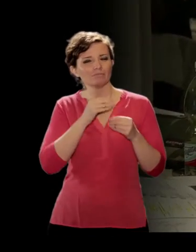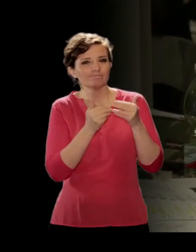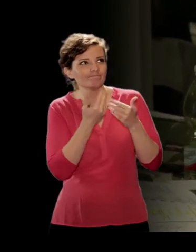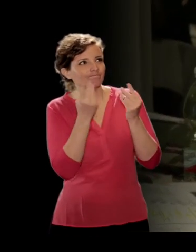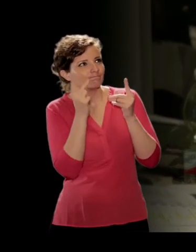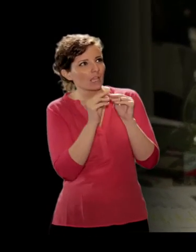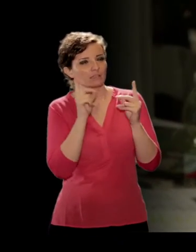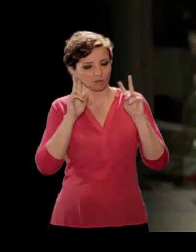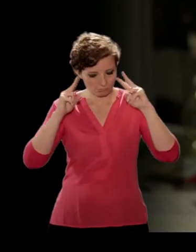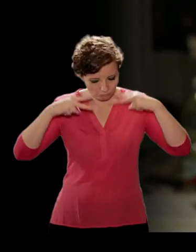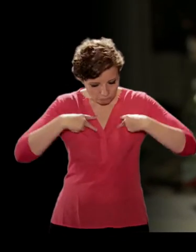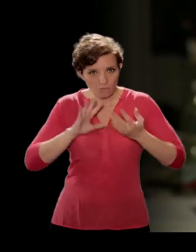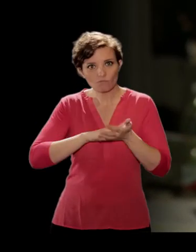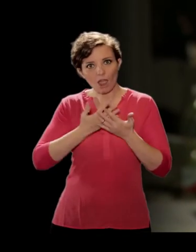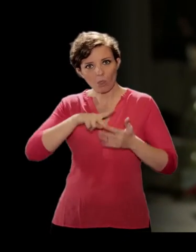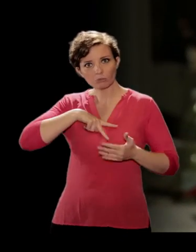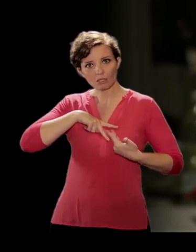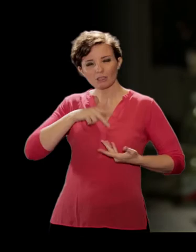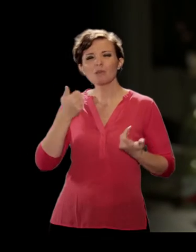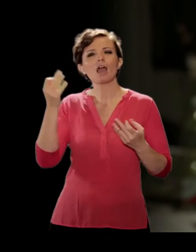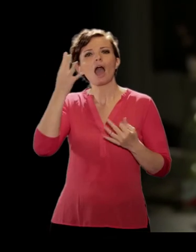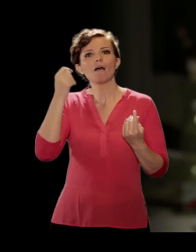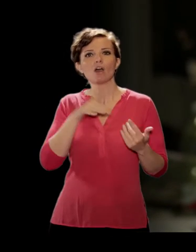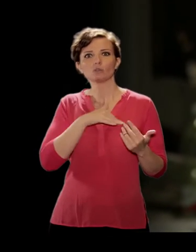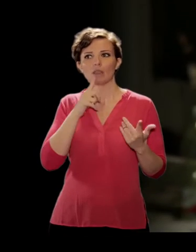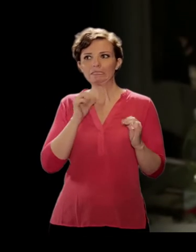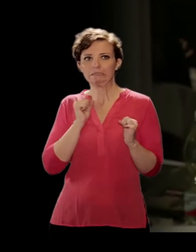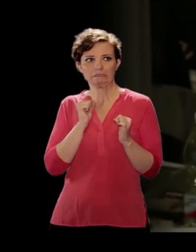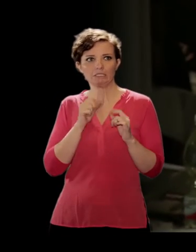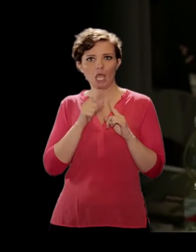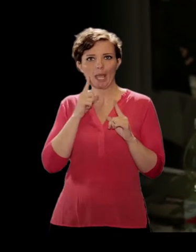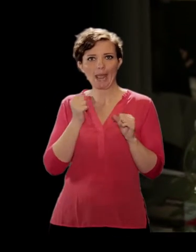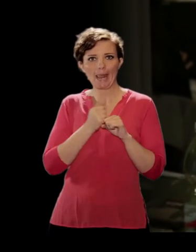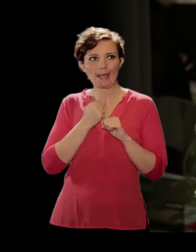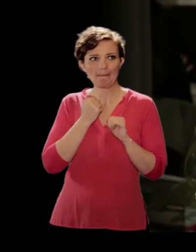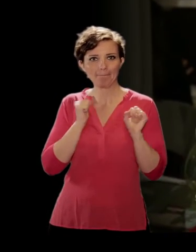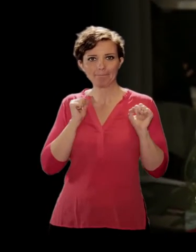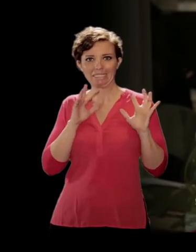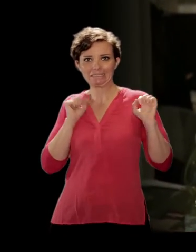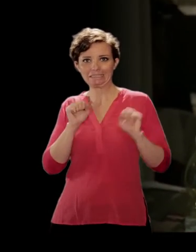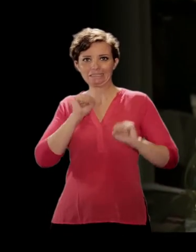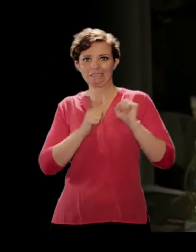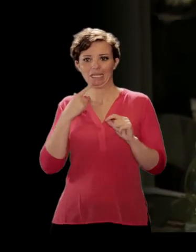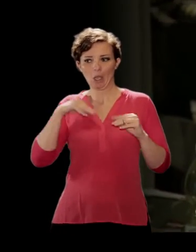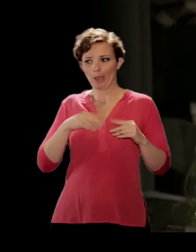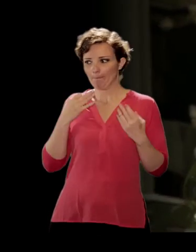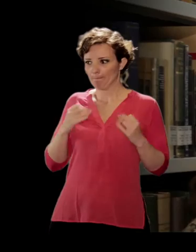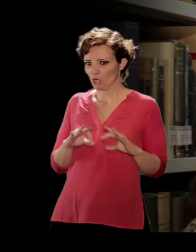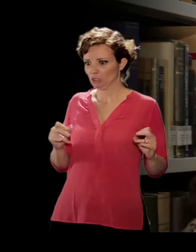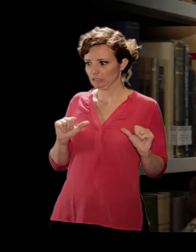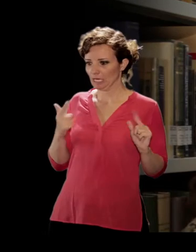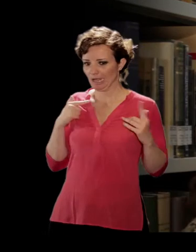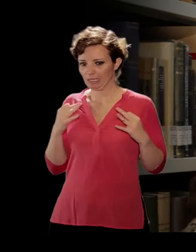di valutare se stesso. Spesso gli studenti sono spaventati dall'idea di affacciarsi sul mondo del lavoro, non sono sicuri delle proprie